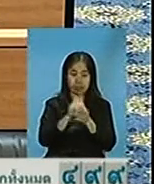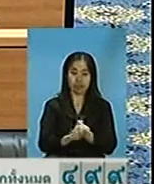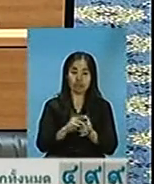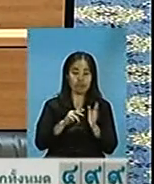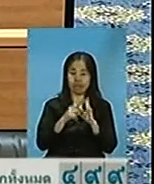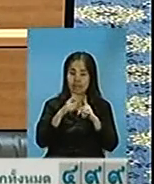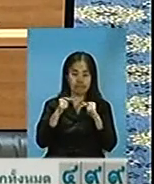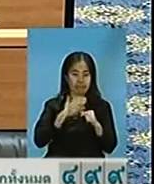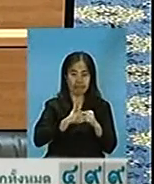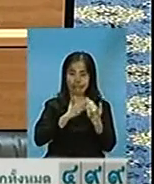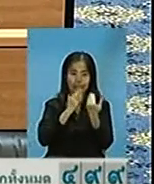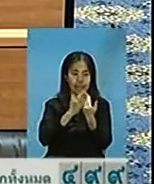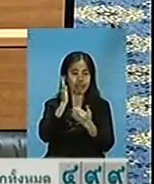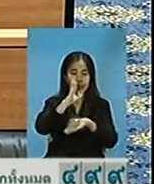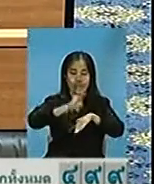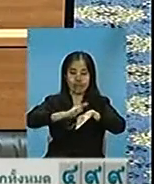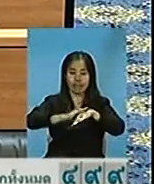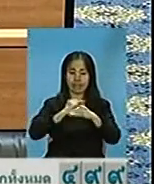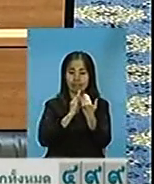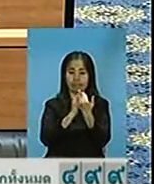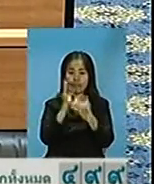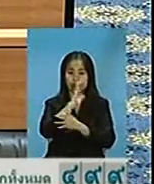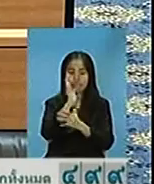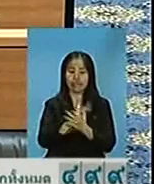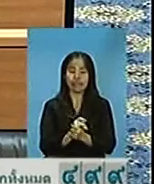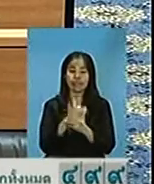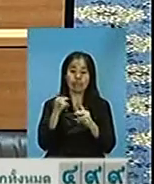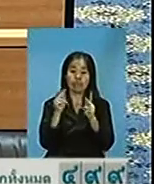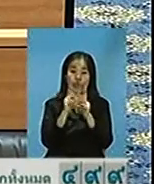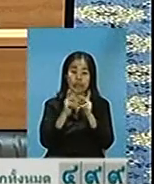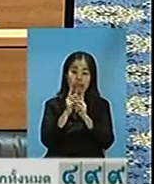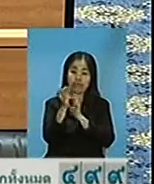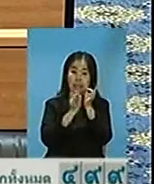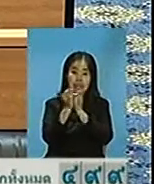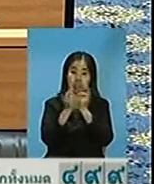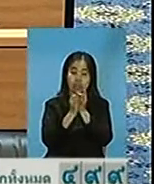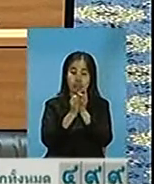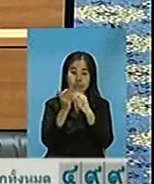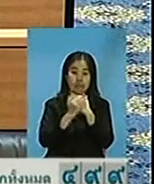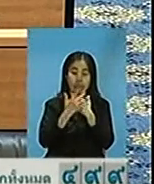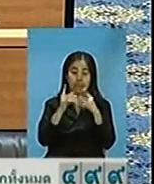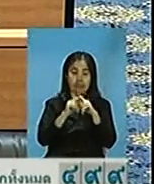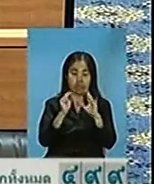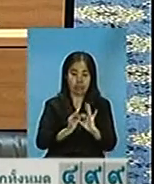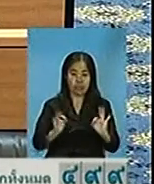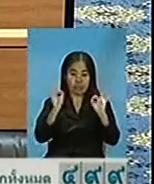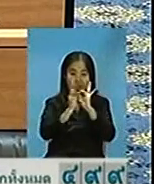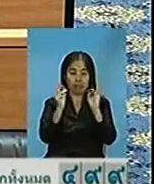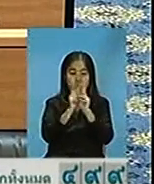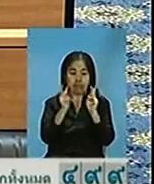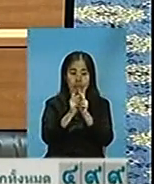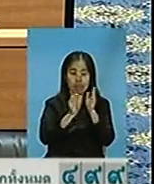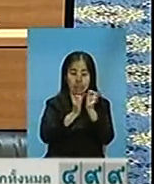มทักท้วงไว้นะครับกรรมธิการไม่ได้ที่อธิบายนี่ไม่ได้ทักท้วงและสำคัญที่สุดกรรมธิการอธิบาย